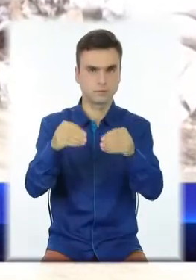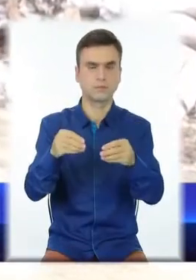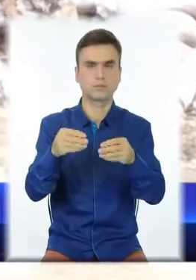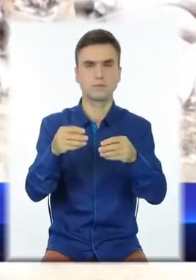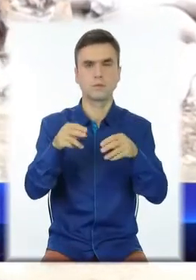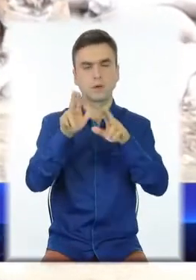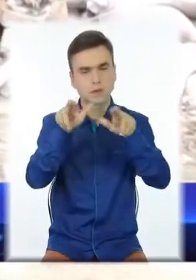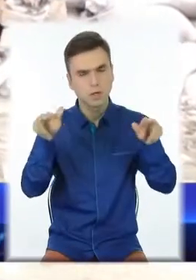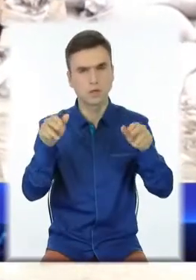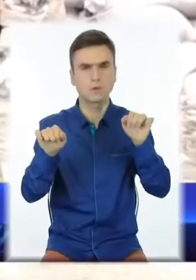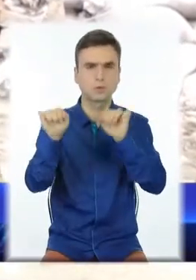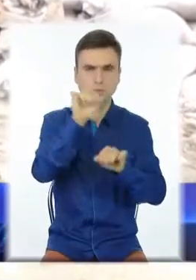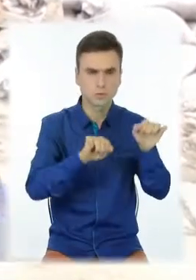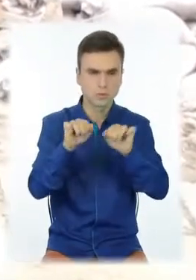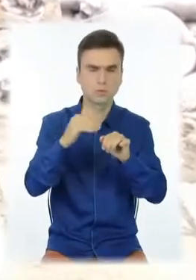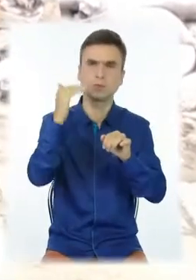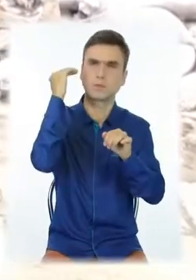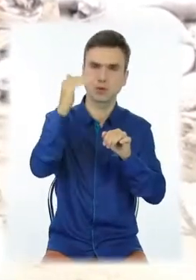потолок і...